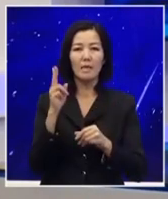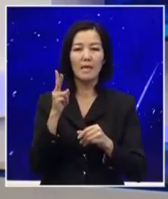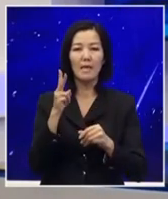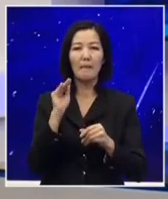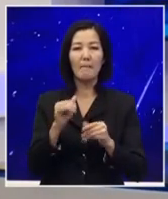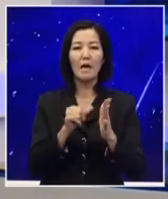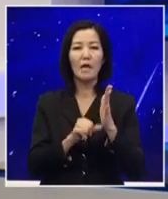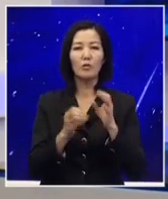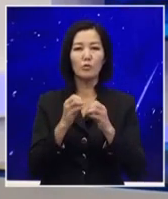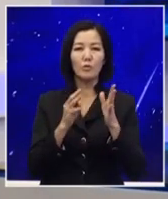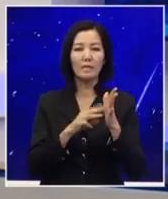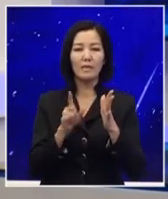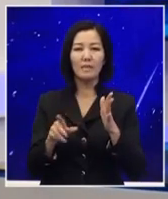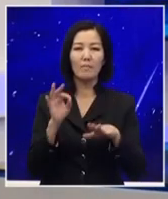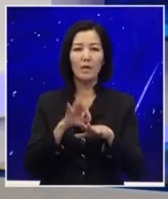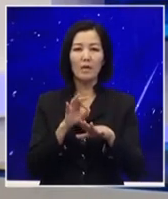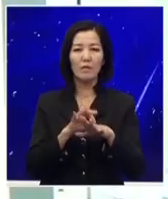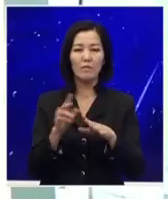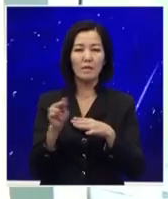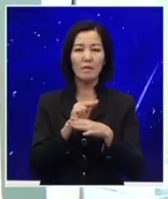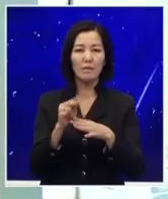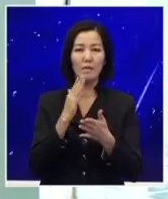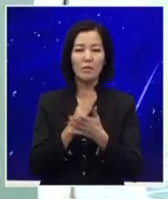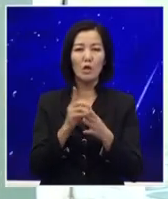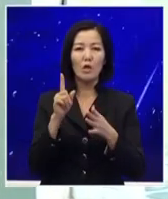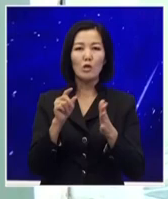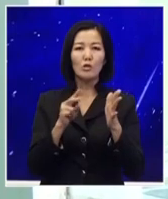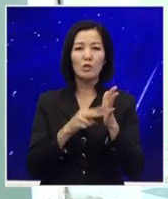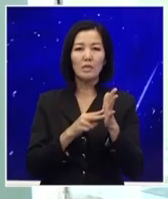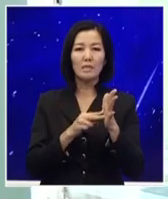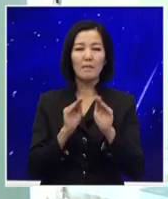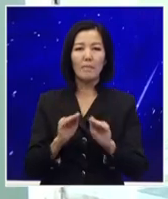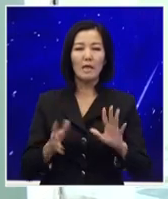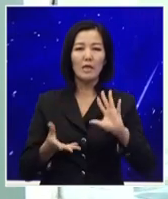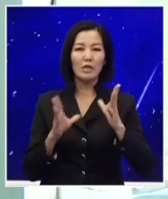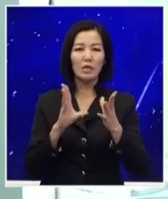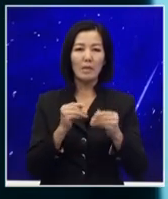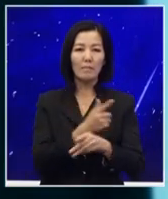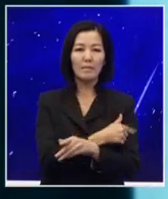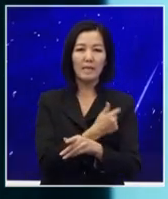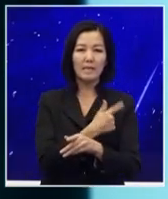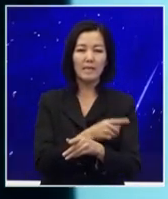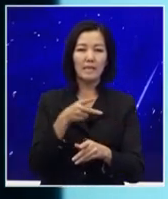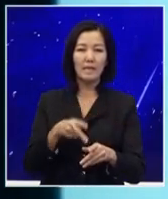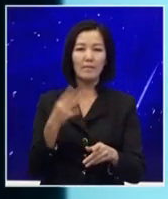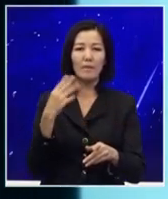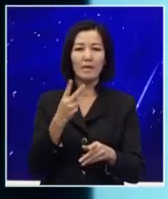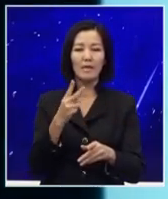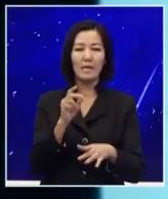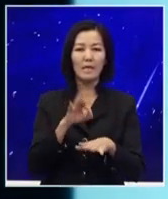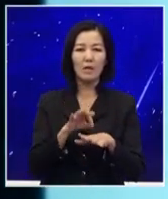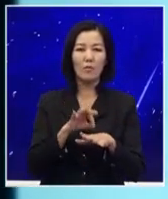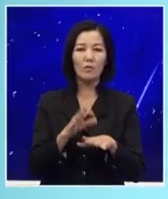адам коронавирустан ем алып жатыр. Олардың 107-сі бала. Жалпы стационарларда 2042 науқас, ал 576